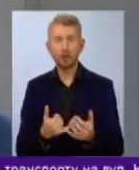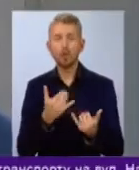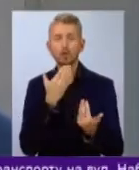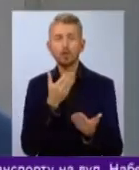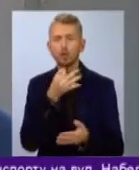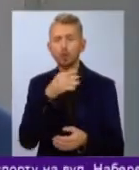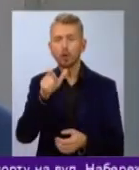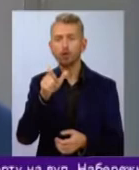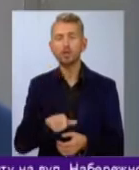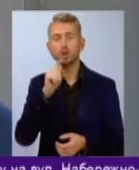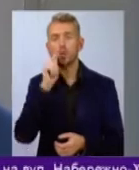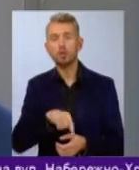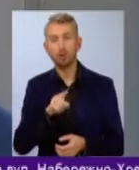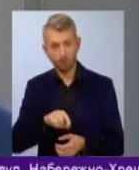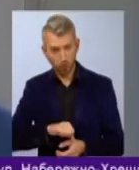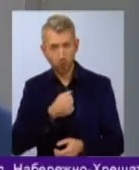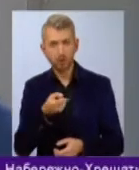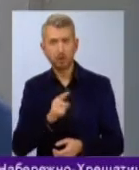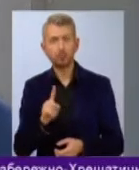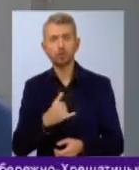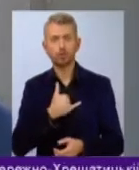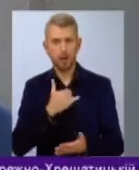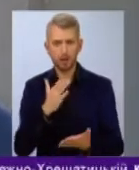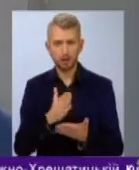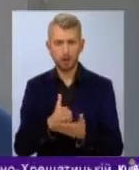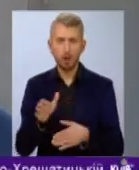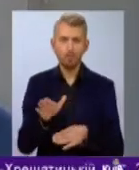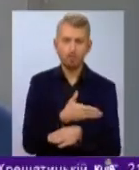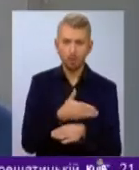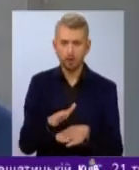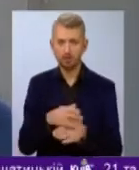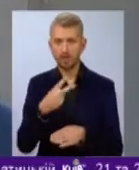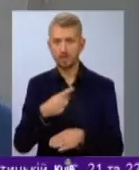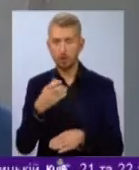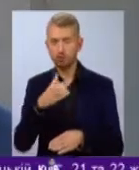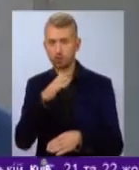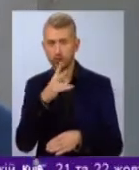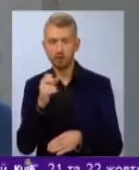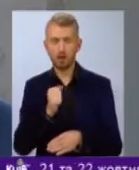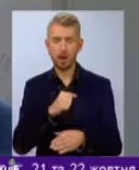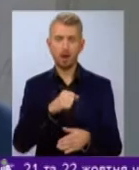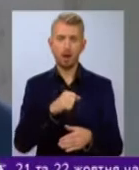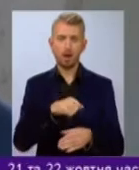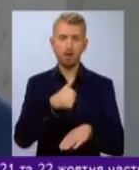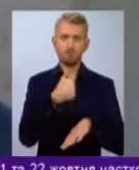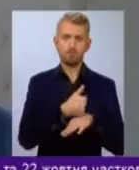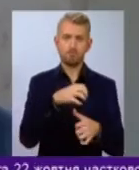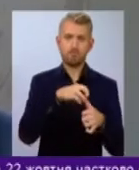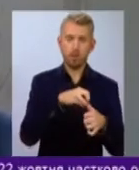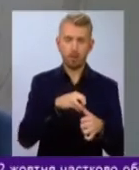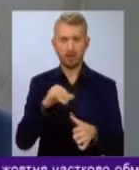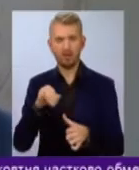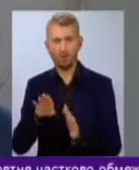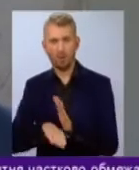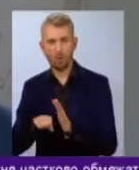будь-якого громадянина України, він обурений тим, що в нас є поділ в 21-му сторіччі країни на панов та холопів. Одним можна, іншим не